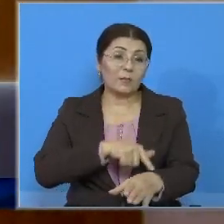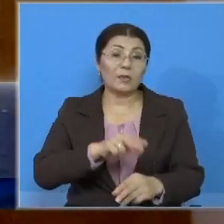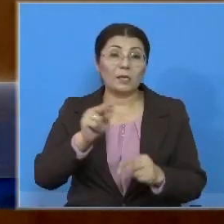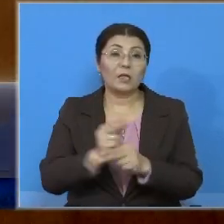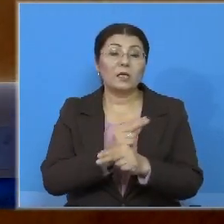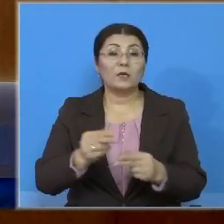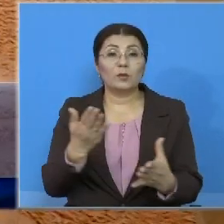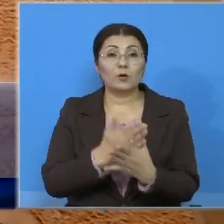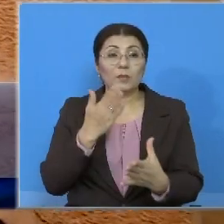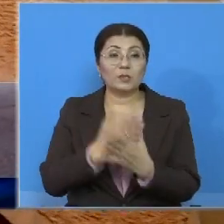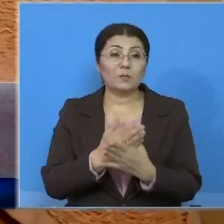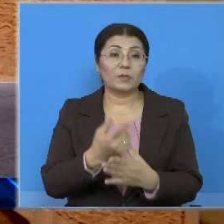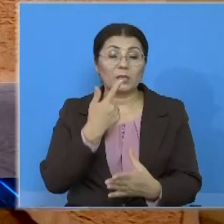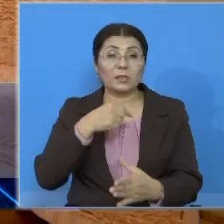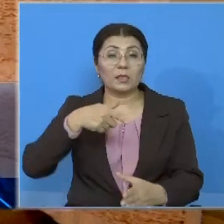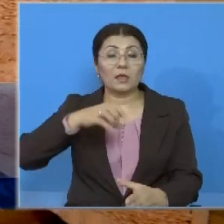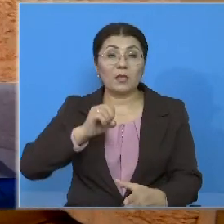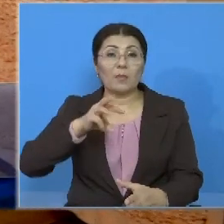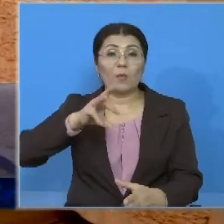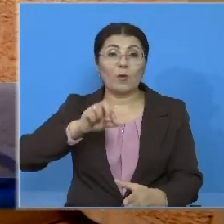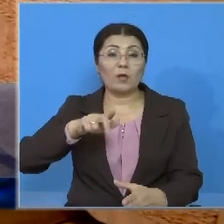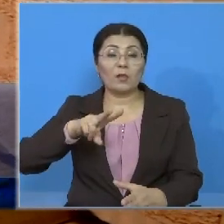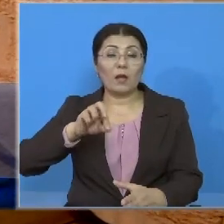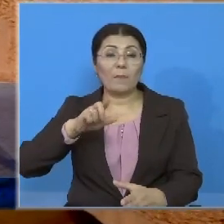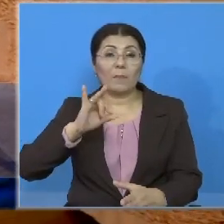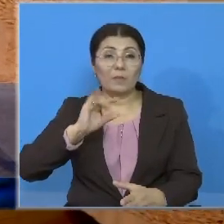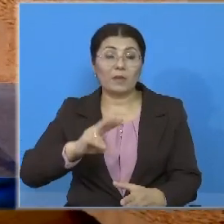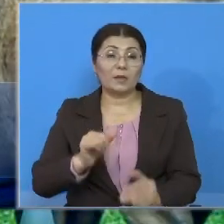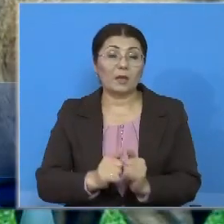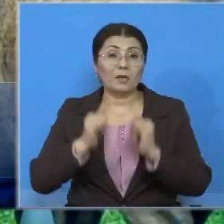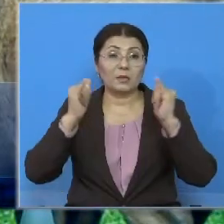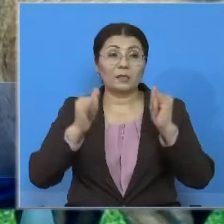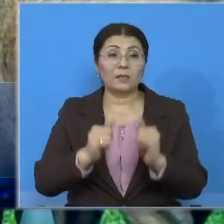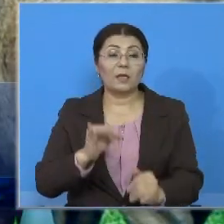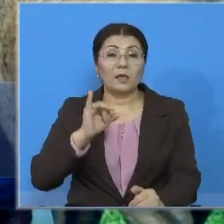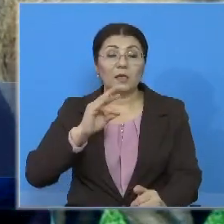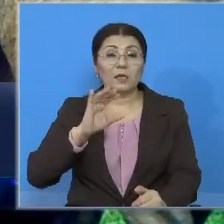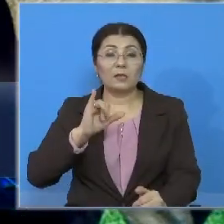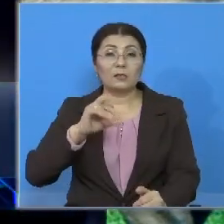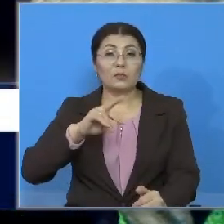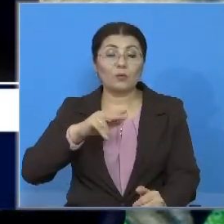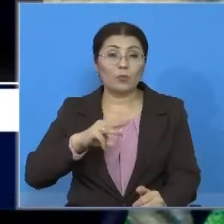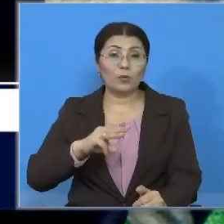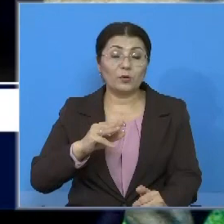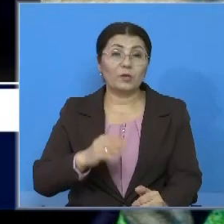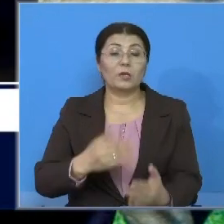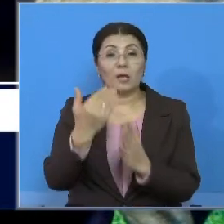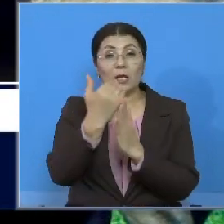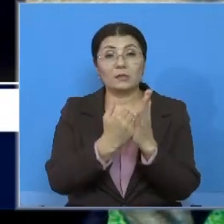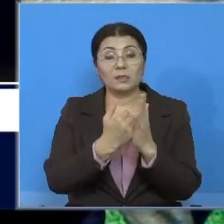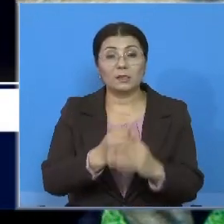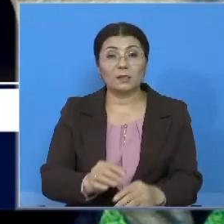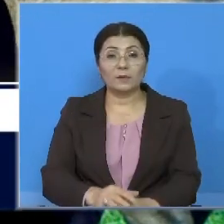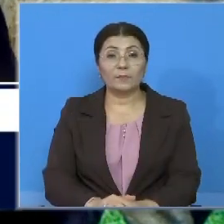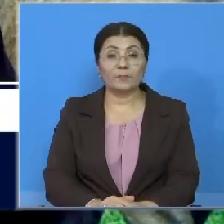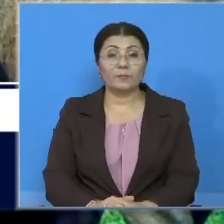көмектеседі. Сондай-ақ қандағы гемоглобин деңгейін арттырып, инсульт қаупін азайтады. Қандағаштағы ерекше ол деген,